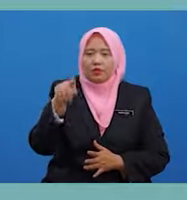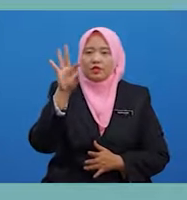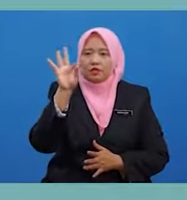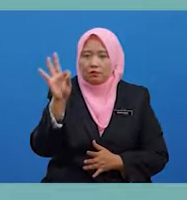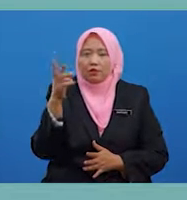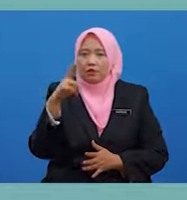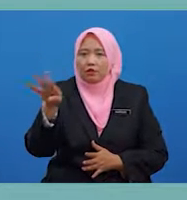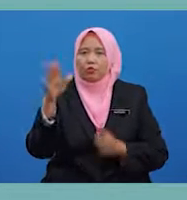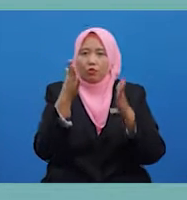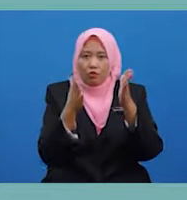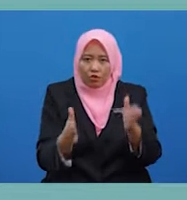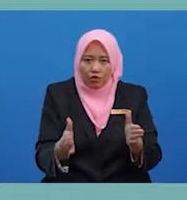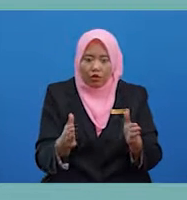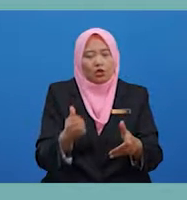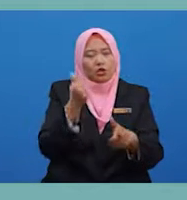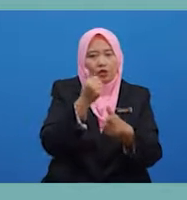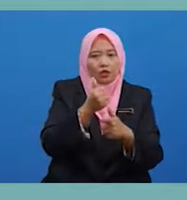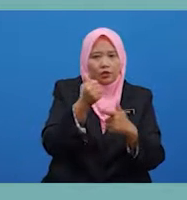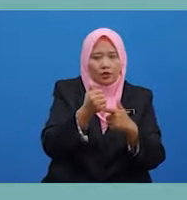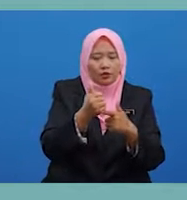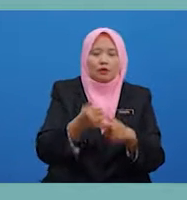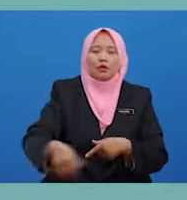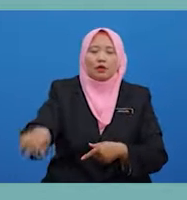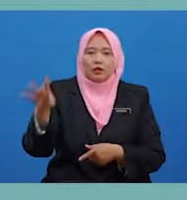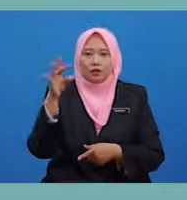64,900 orang atau